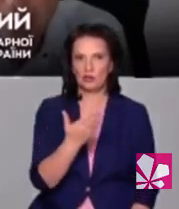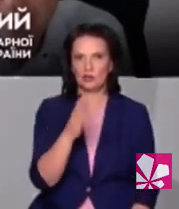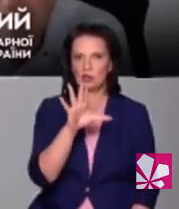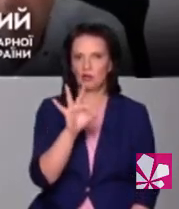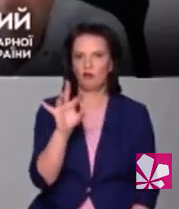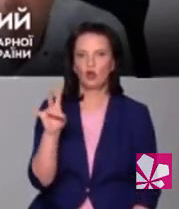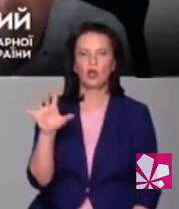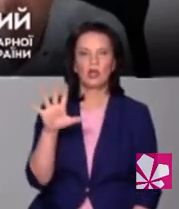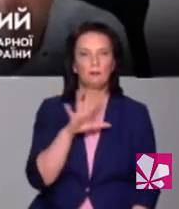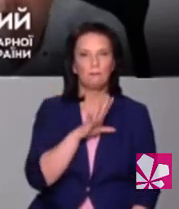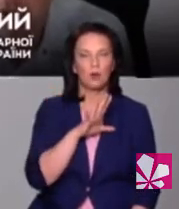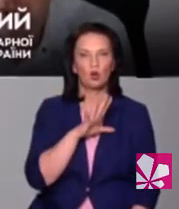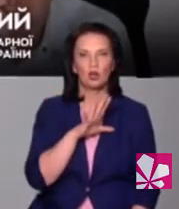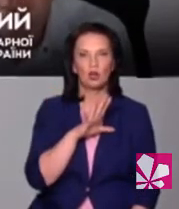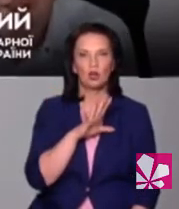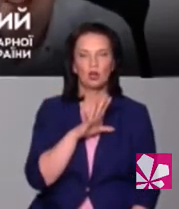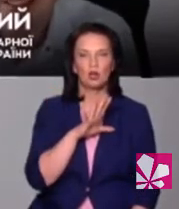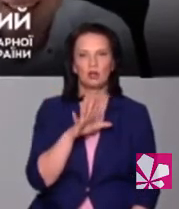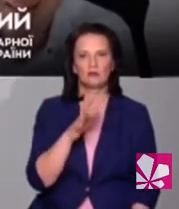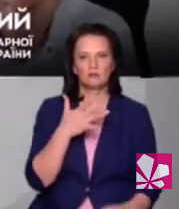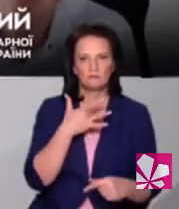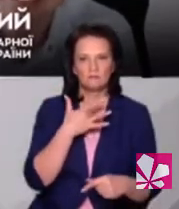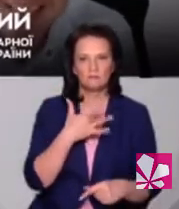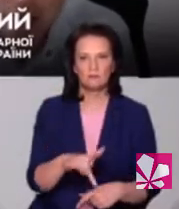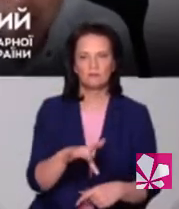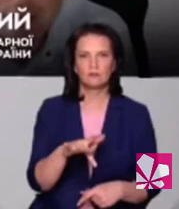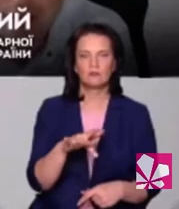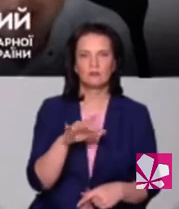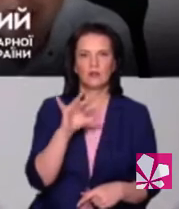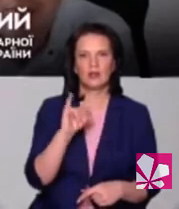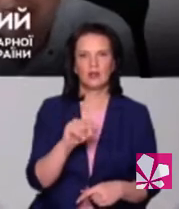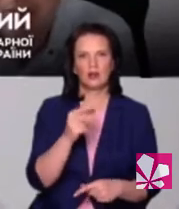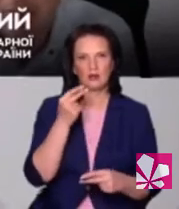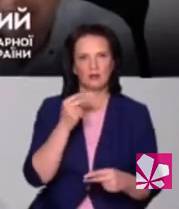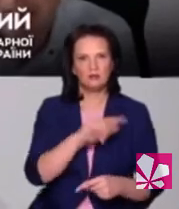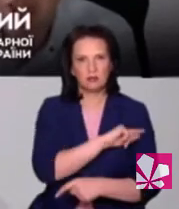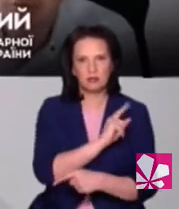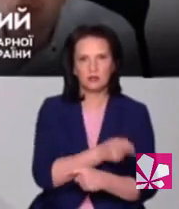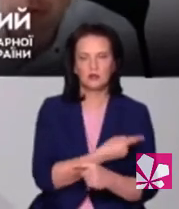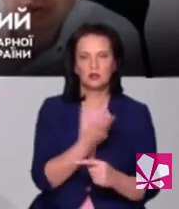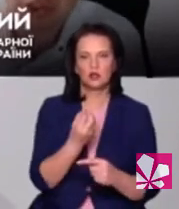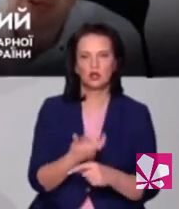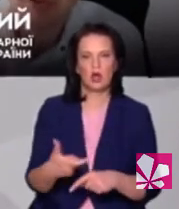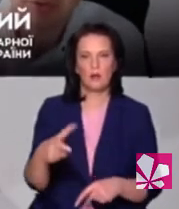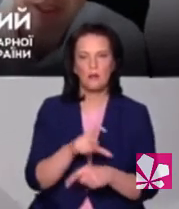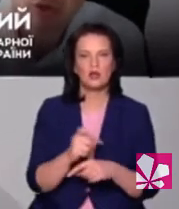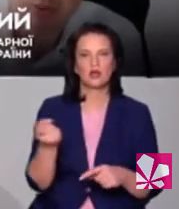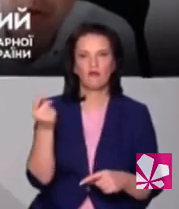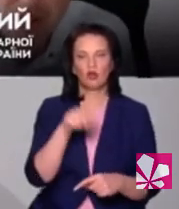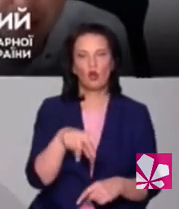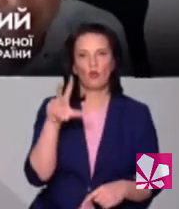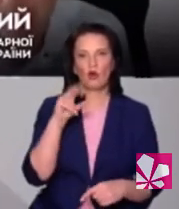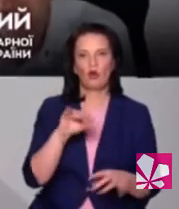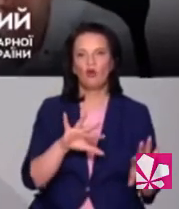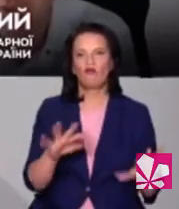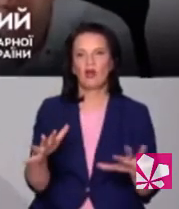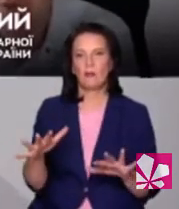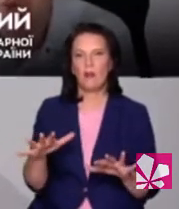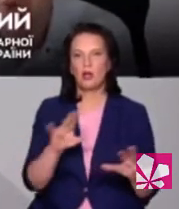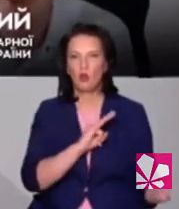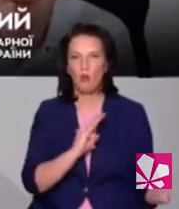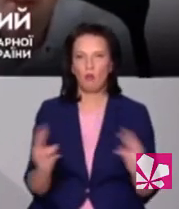були, продовжили бути жорсткими та посилювалися ще більше, в тому числі у випадку провокації по